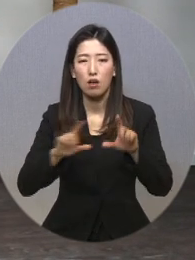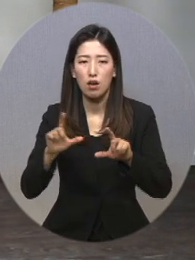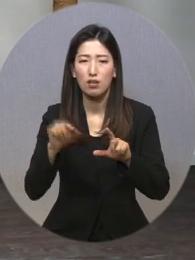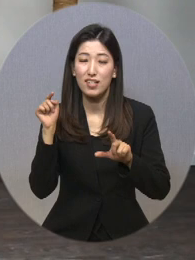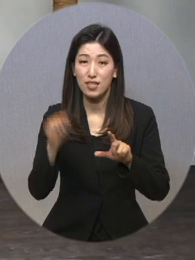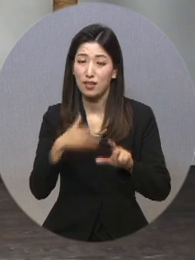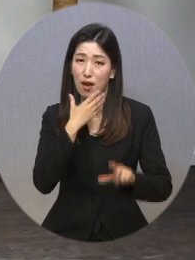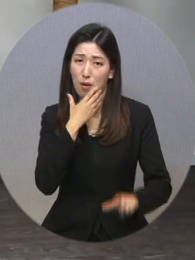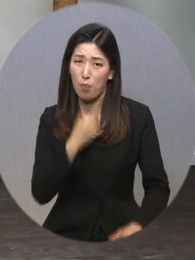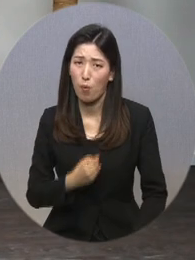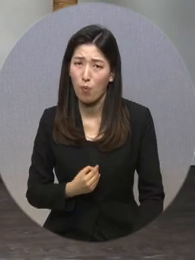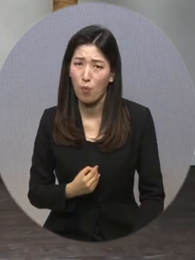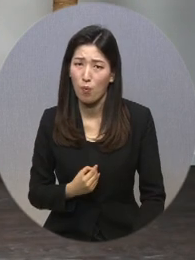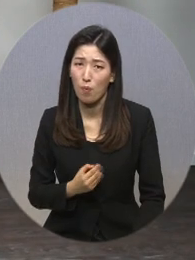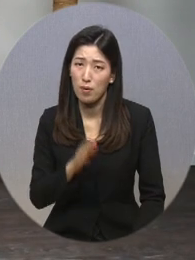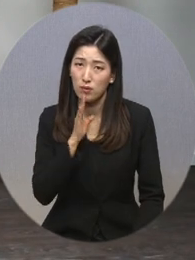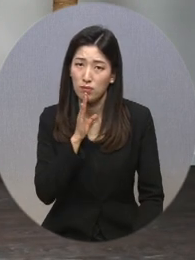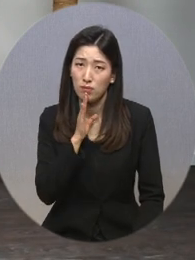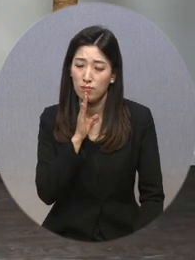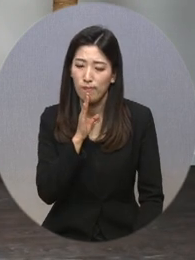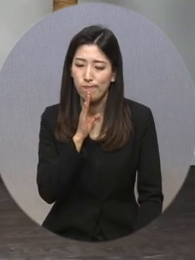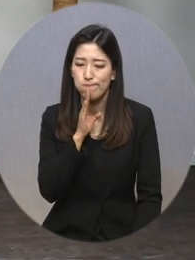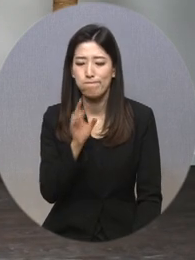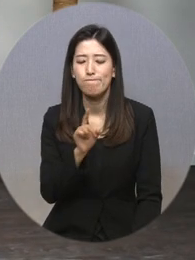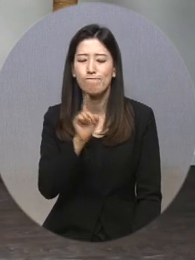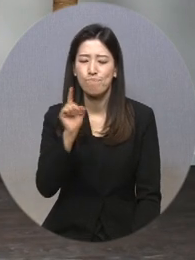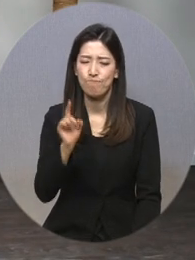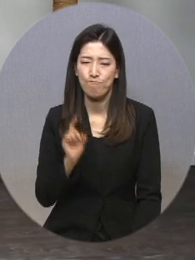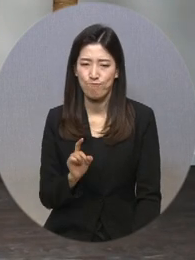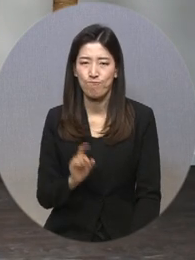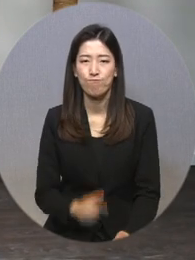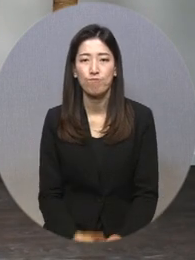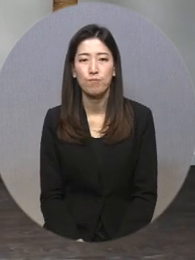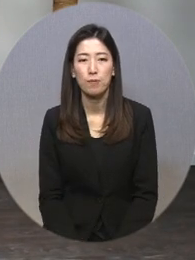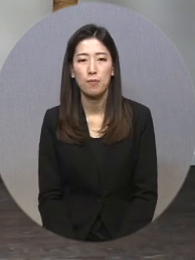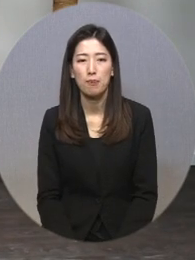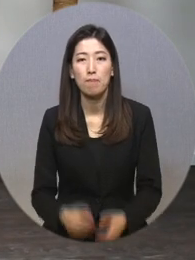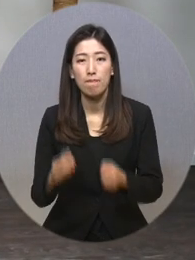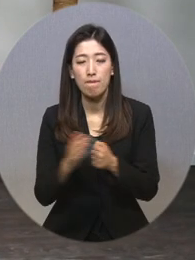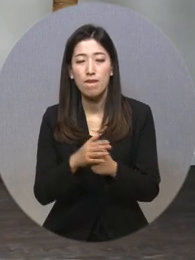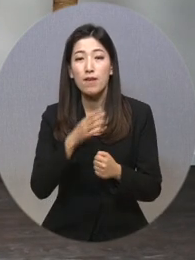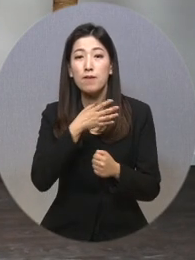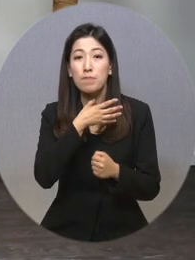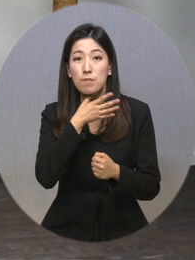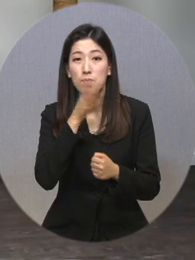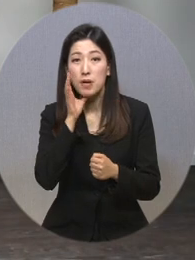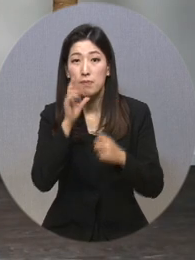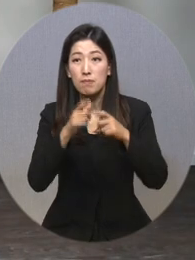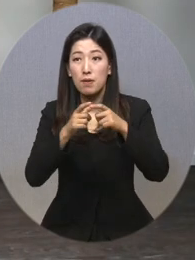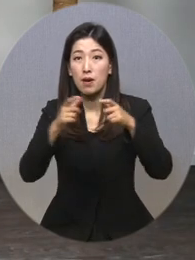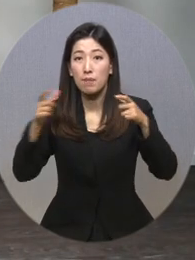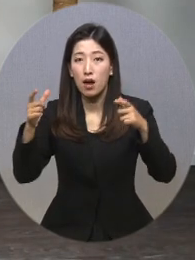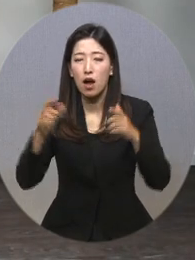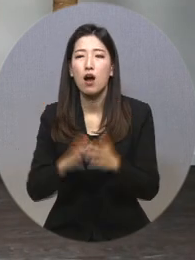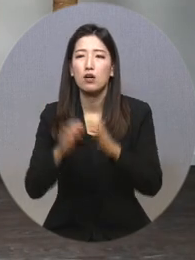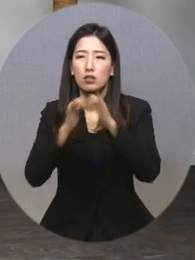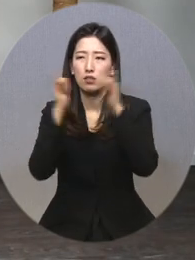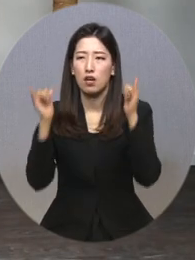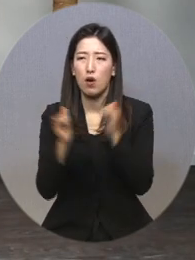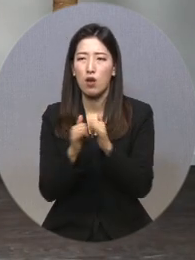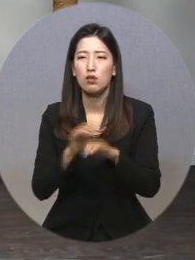축복만이 되어갔느냐 하는 그런 문제의식을 가졌습니다. 장수 사회 잘 준비해야 되겠다라고 하는 생각